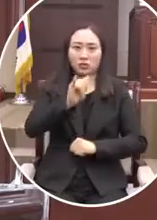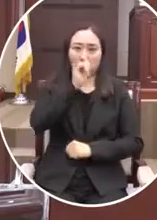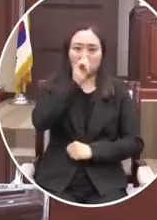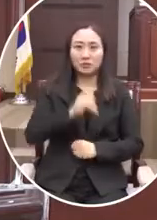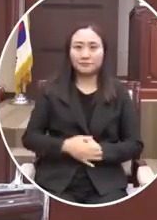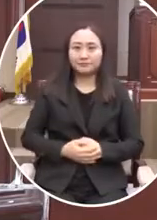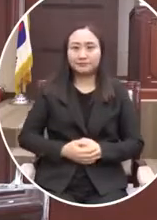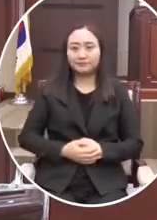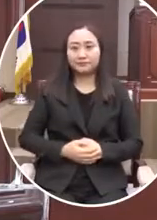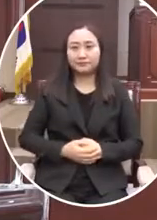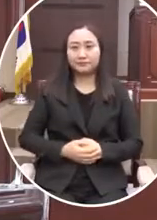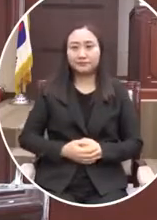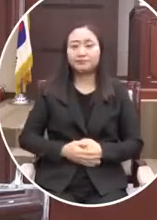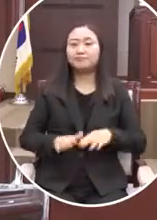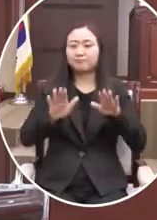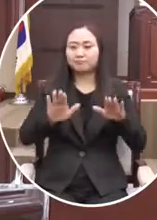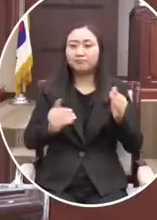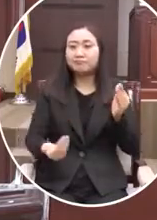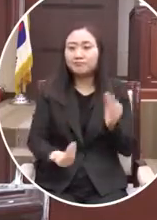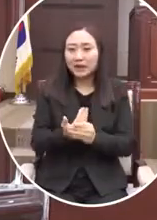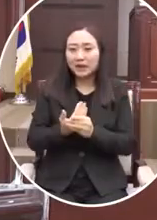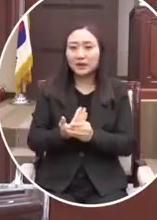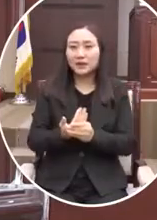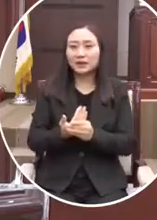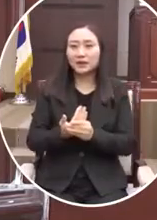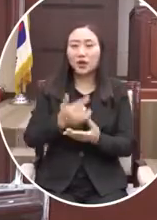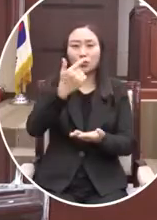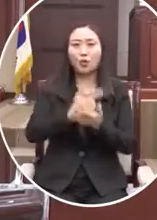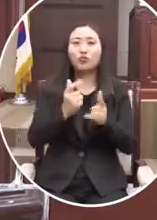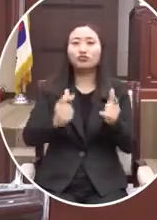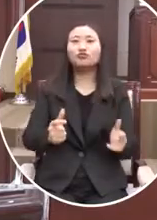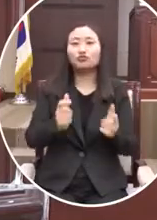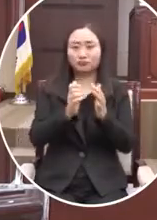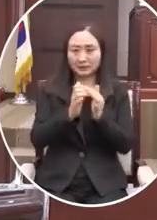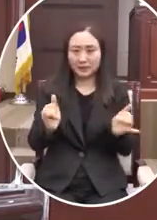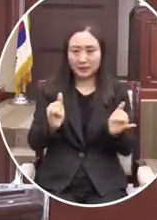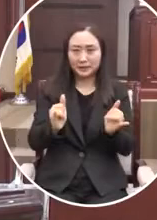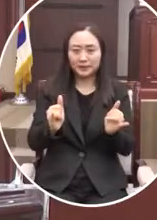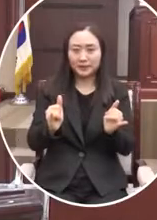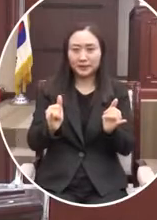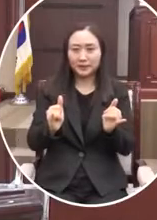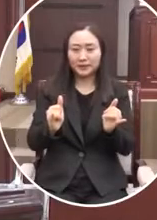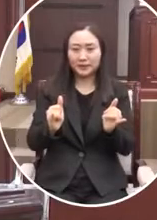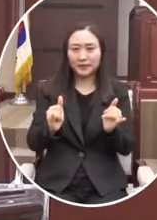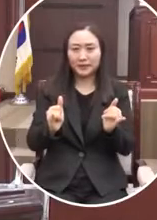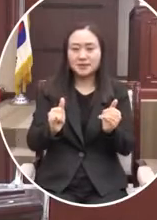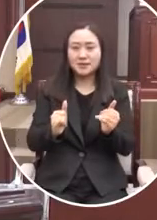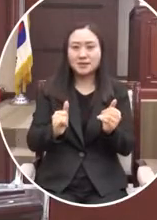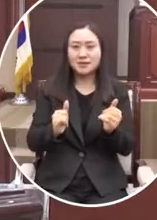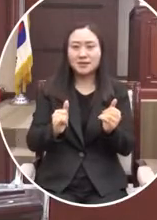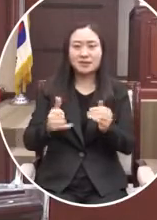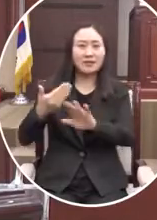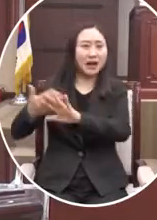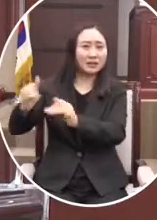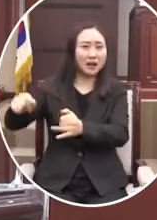태도입니다. 이번 사건은 노원 구민에게 남의 일이